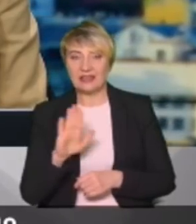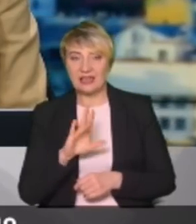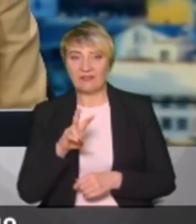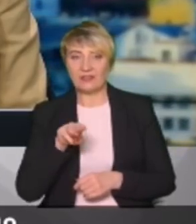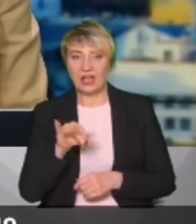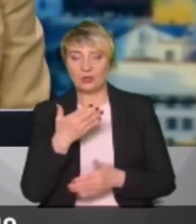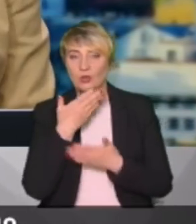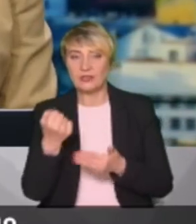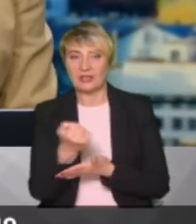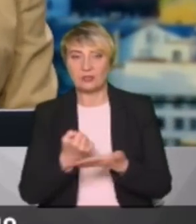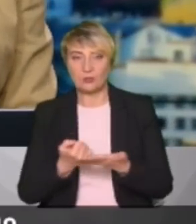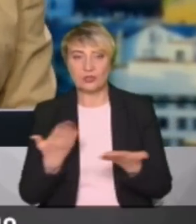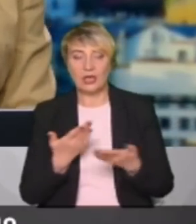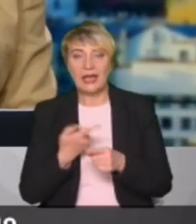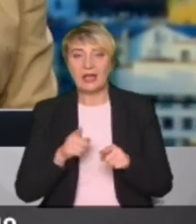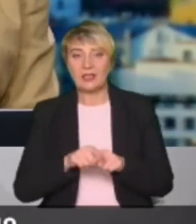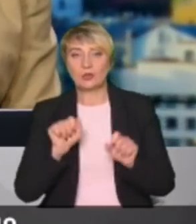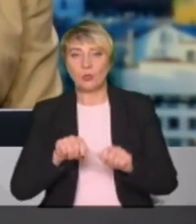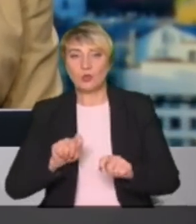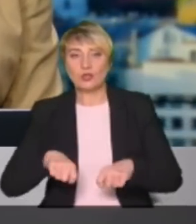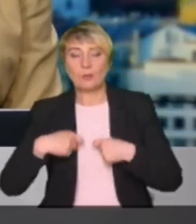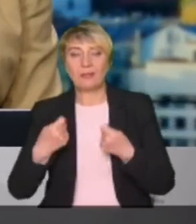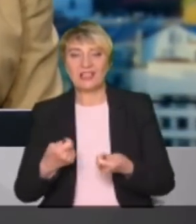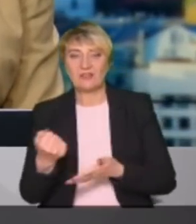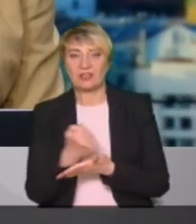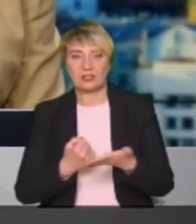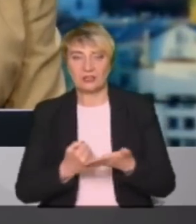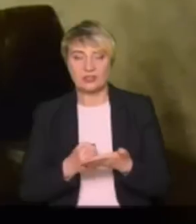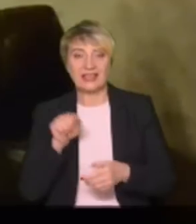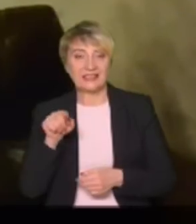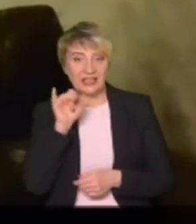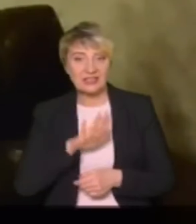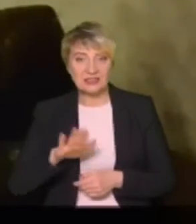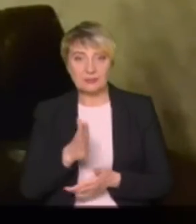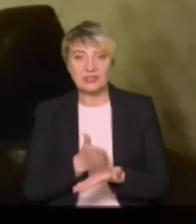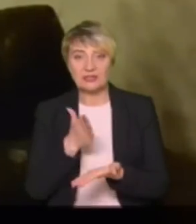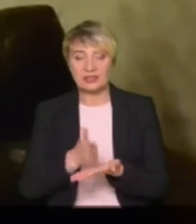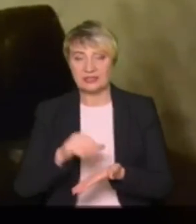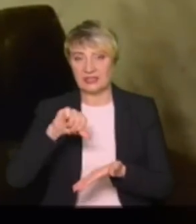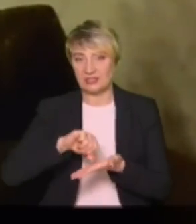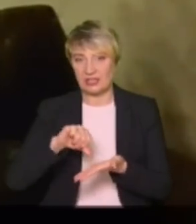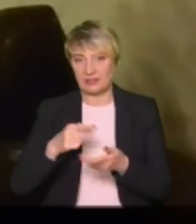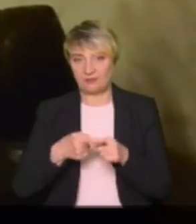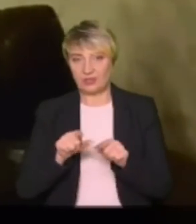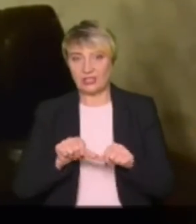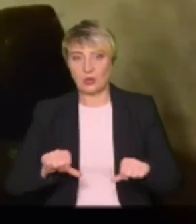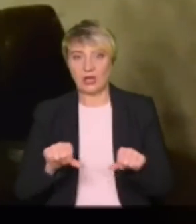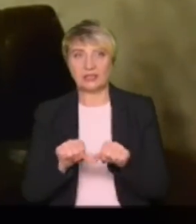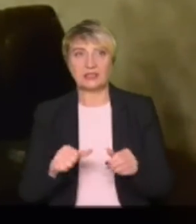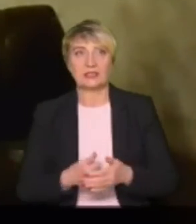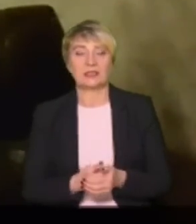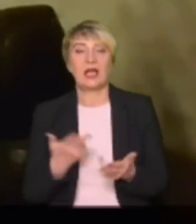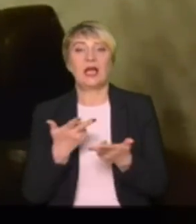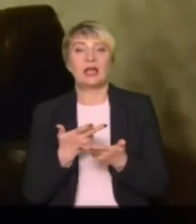оружия, которое можно передавать. Это могут передавать только те страны сами, которые являются членами тех организаций. То есть,